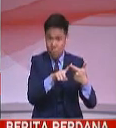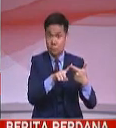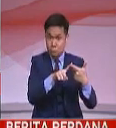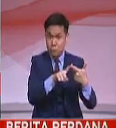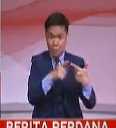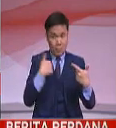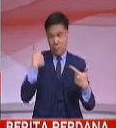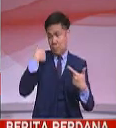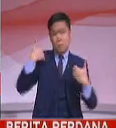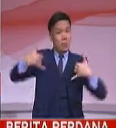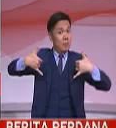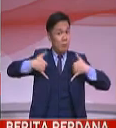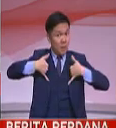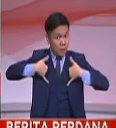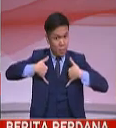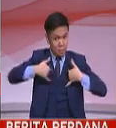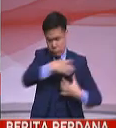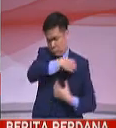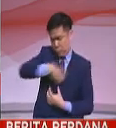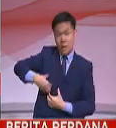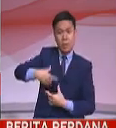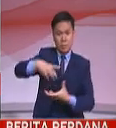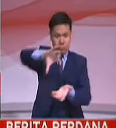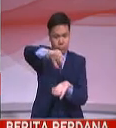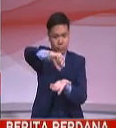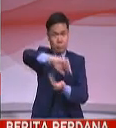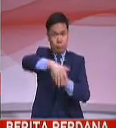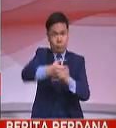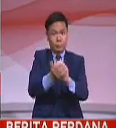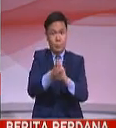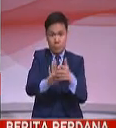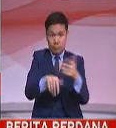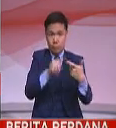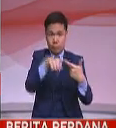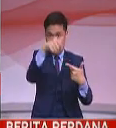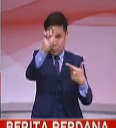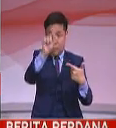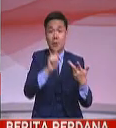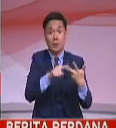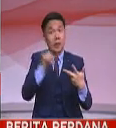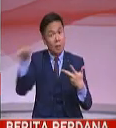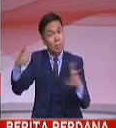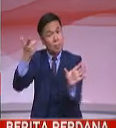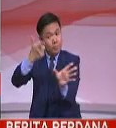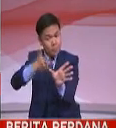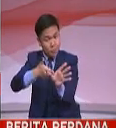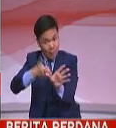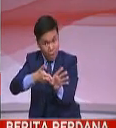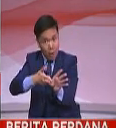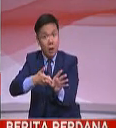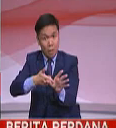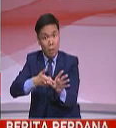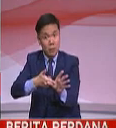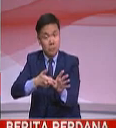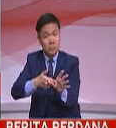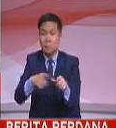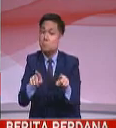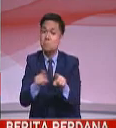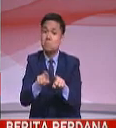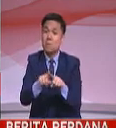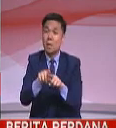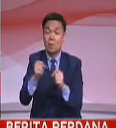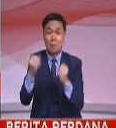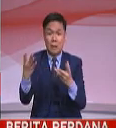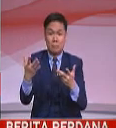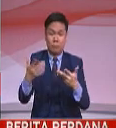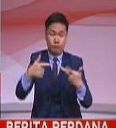Memang dalam beg sentiasa bawa sanitizer, pergi petrol pump yang tempat paling ramai